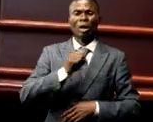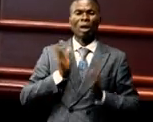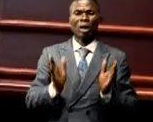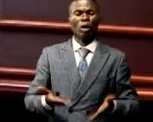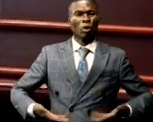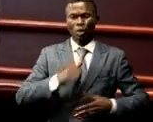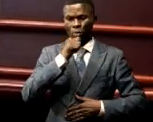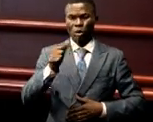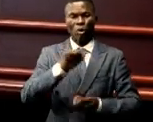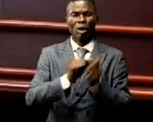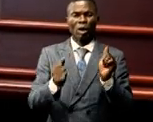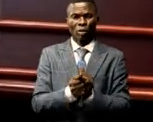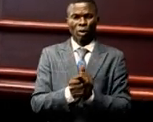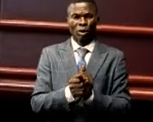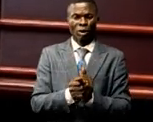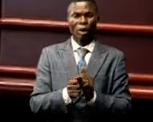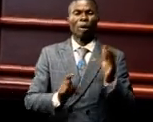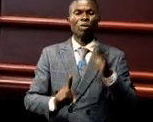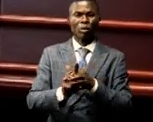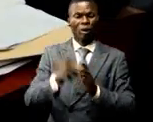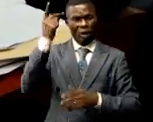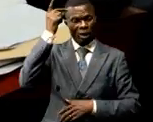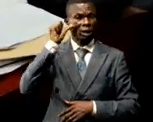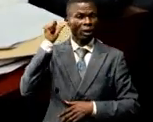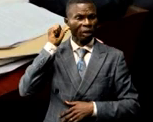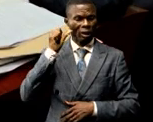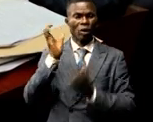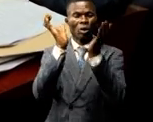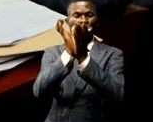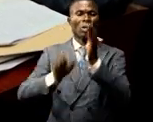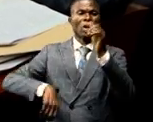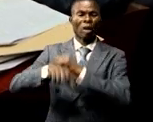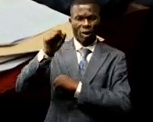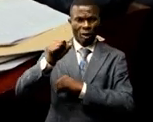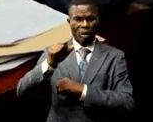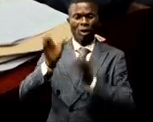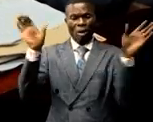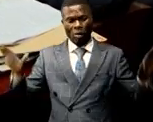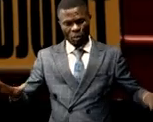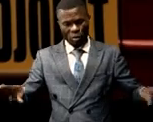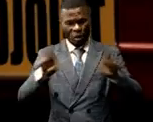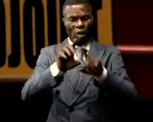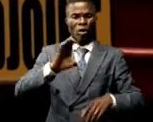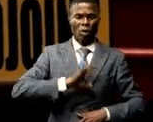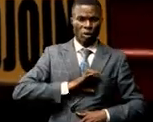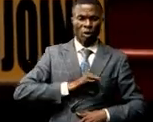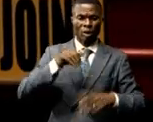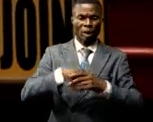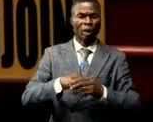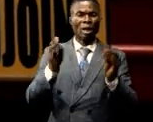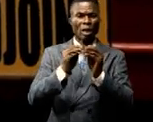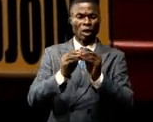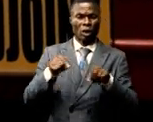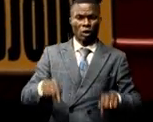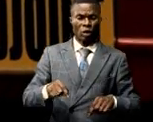aux échauffourées survenues hier à Kinshasa, au stade des Martyrs, entre musulmans et policiers. Au cours de cette plénière, les